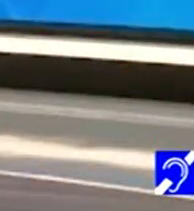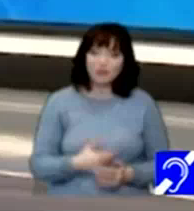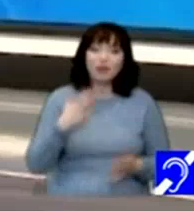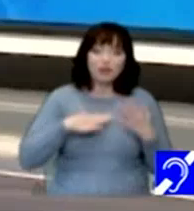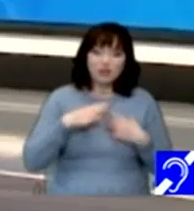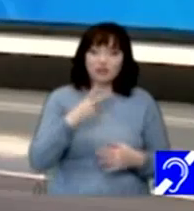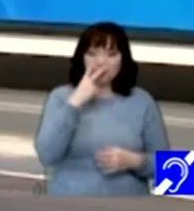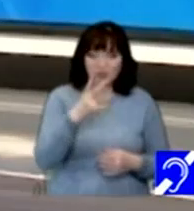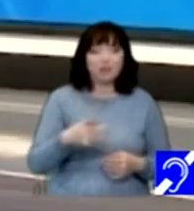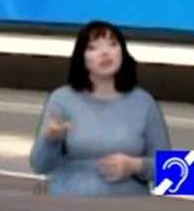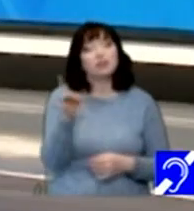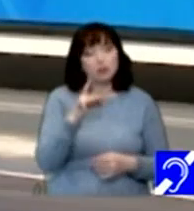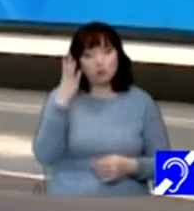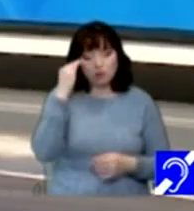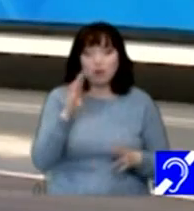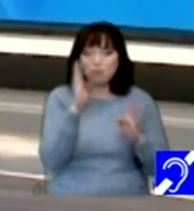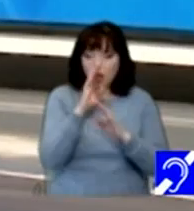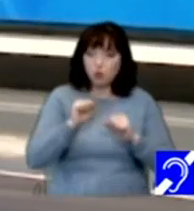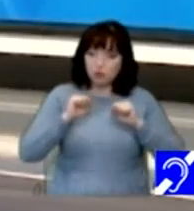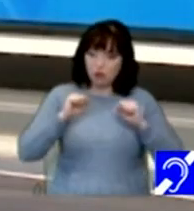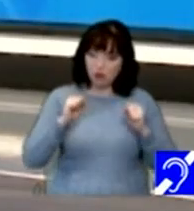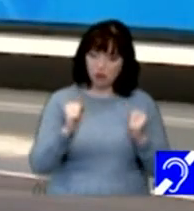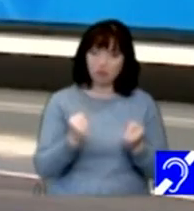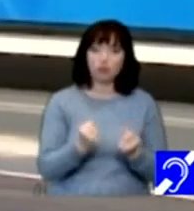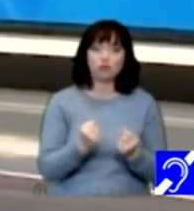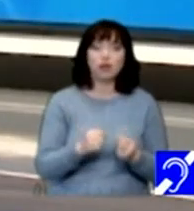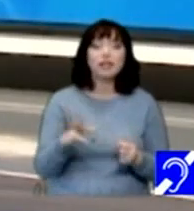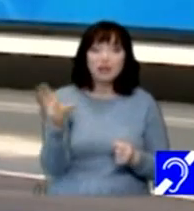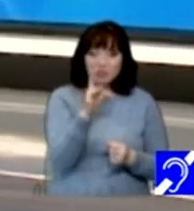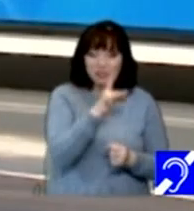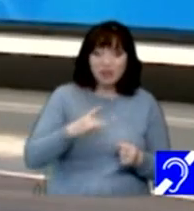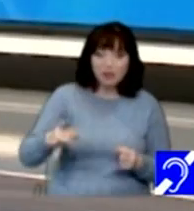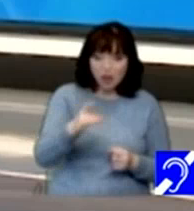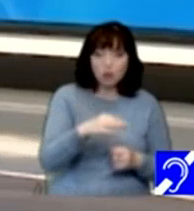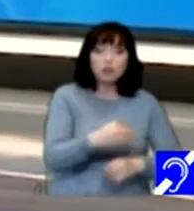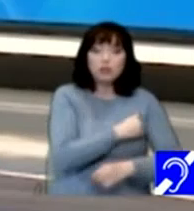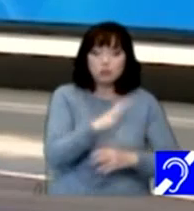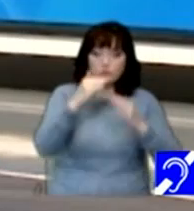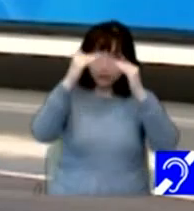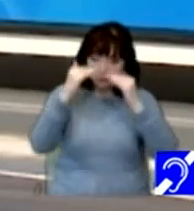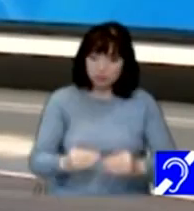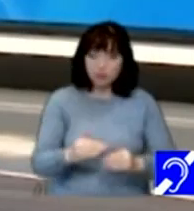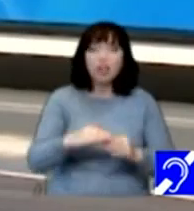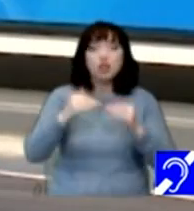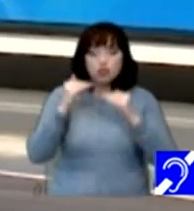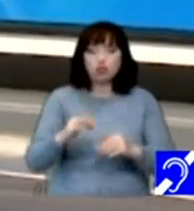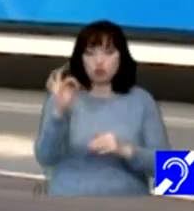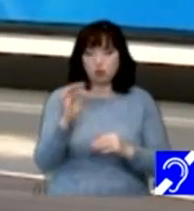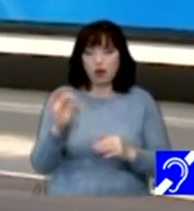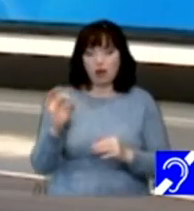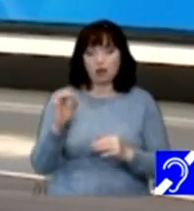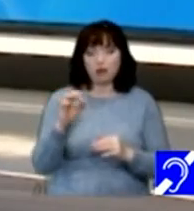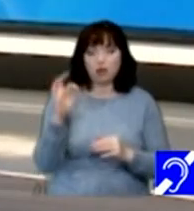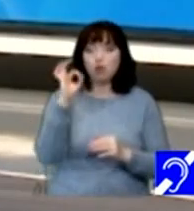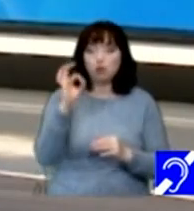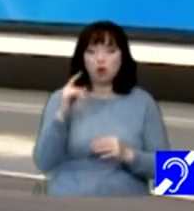V-am găsit în Republica Moldova, vremea se răcește simțitor. În toate raioanele, temperaturile vor coborî cu mult sub 0 grade. Asta înseamnă că va